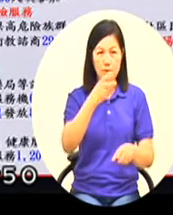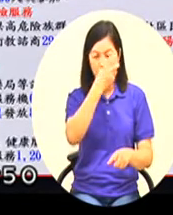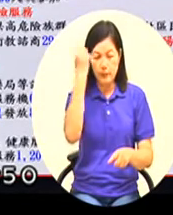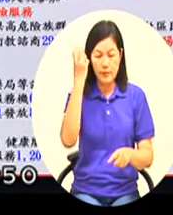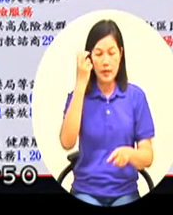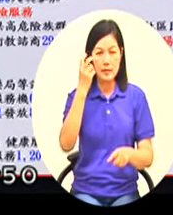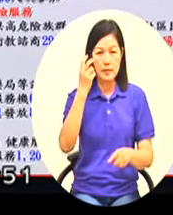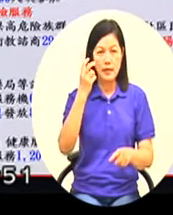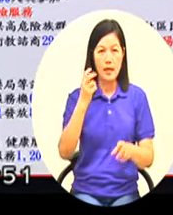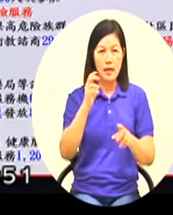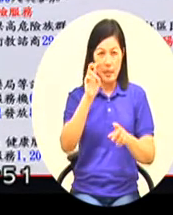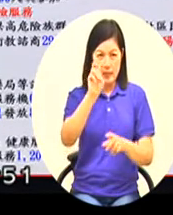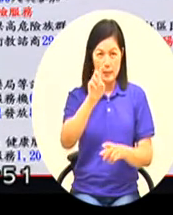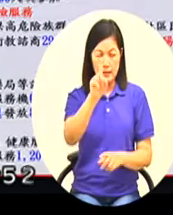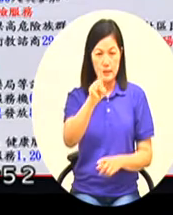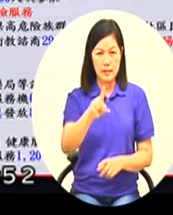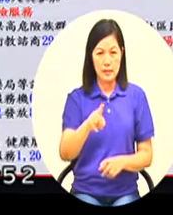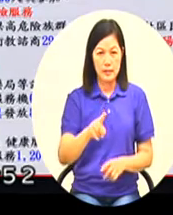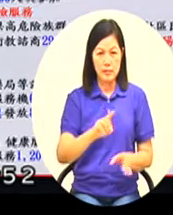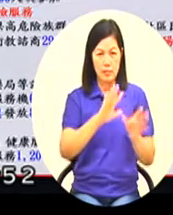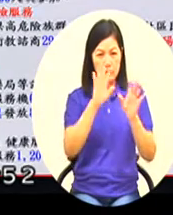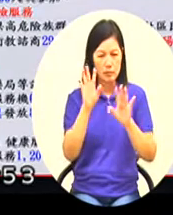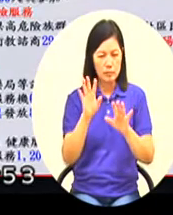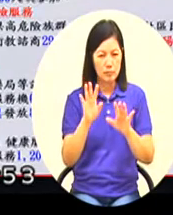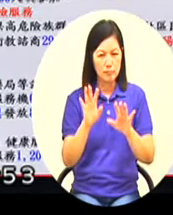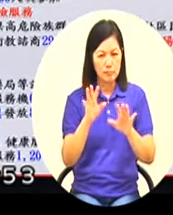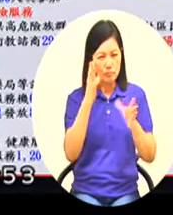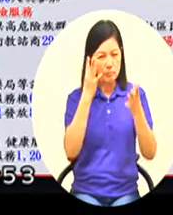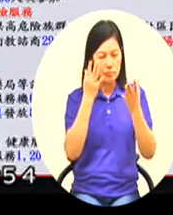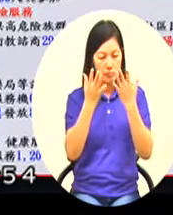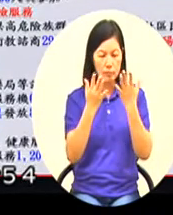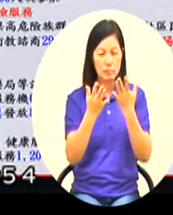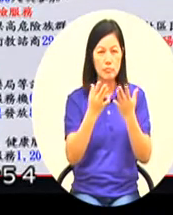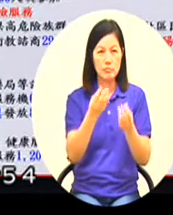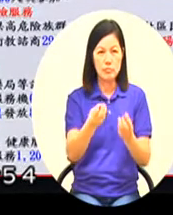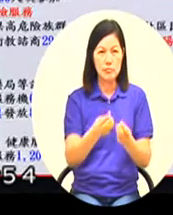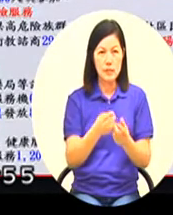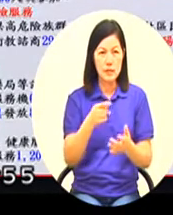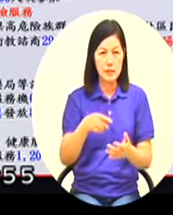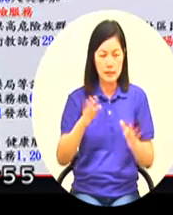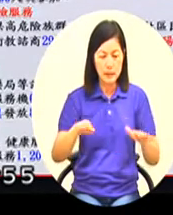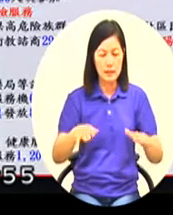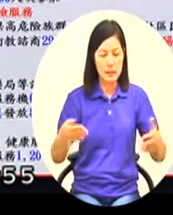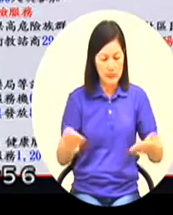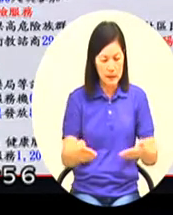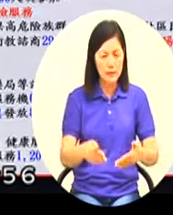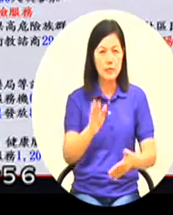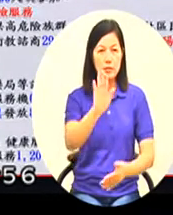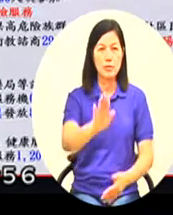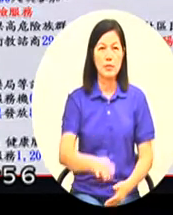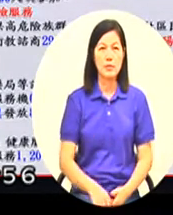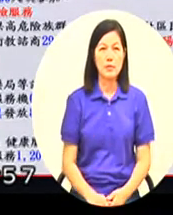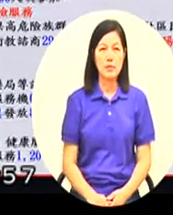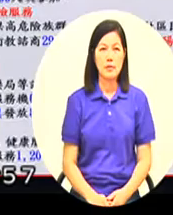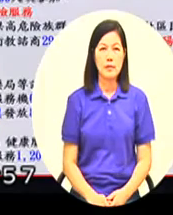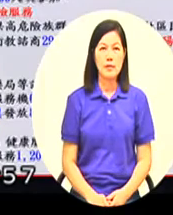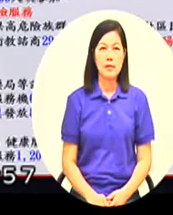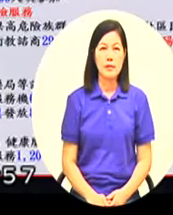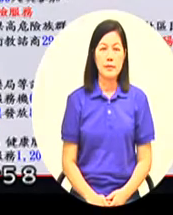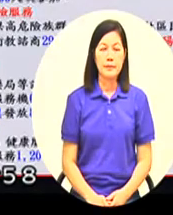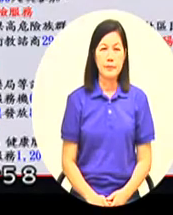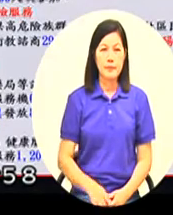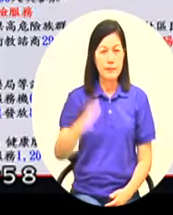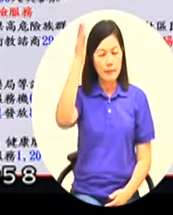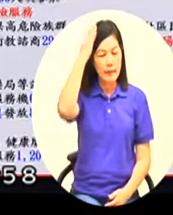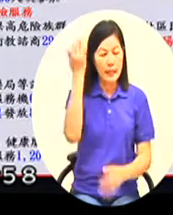有21位无症状的结核病患者，那这个都已经完成一个进入我们的治疗。那艾滋病防治部分。那目前艾滋病防